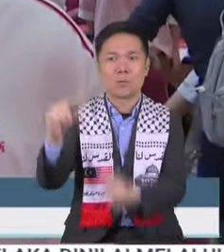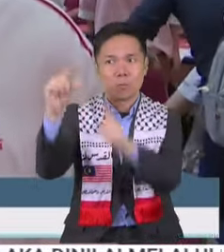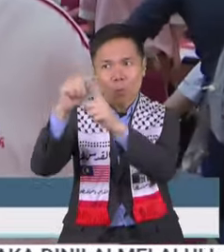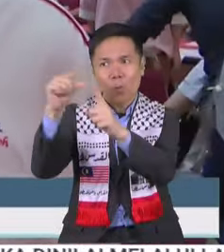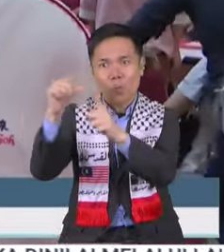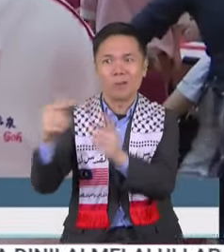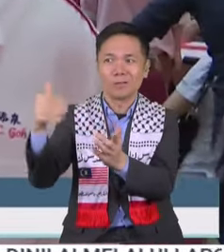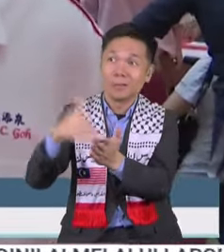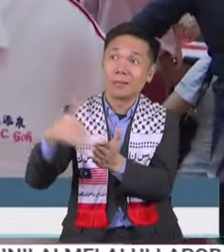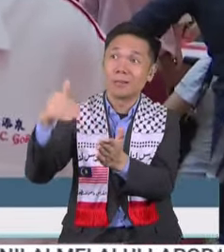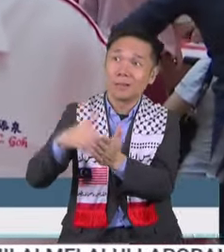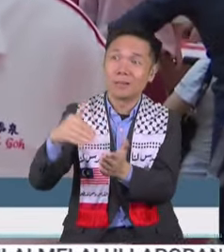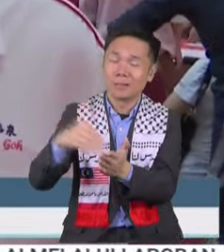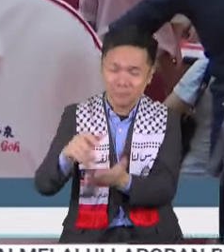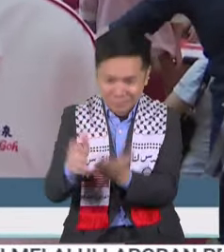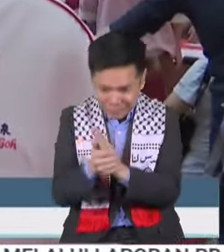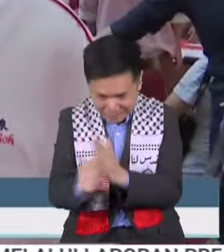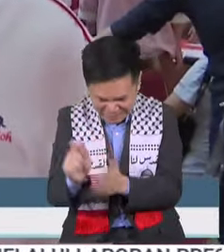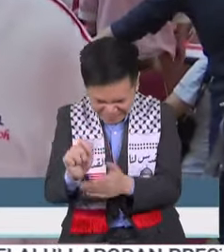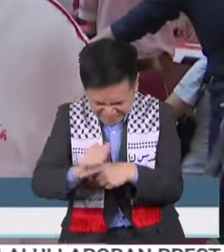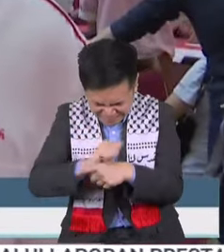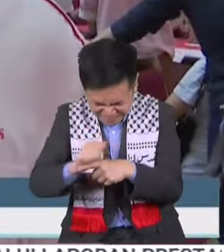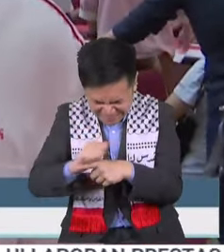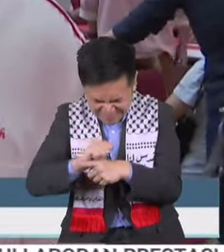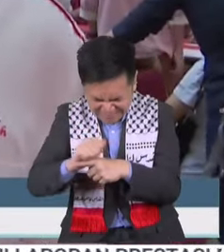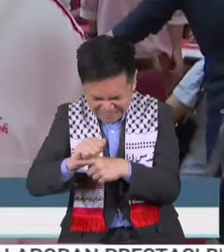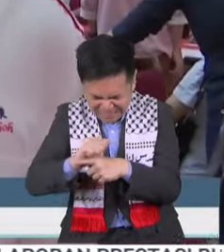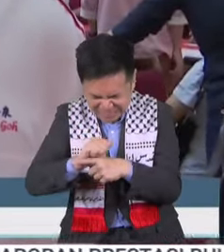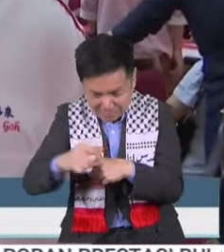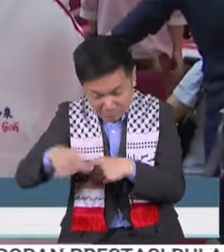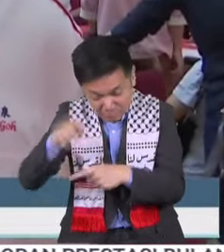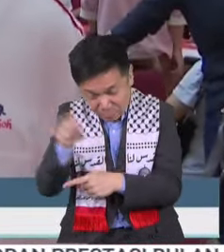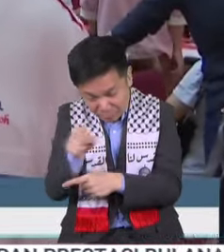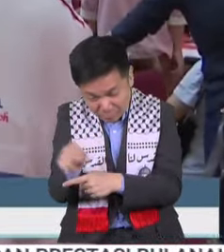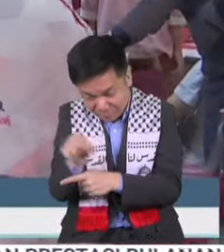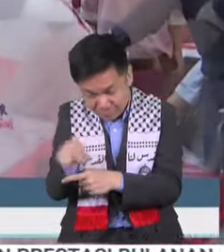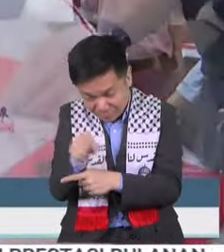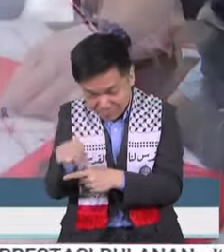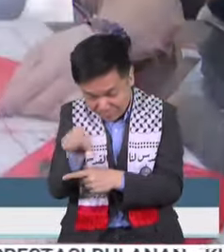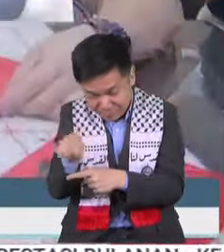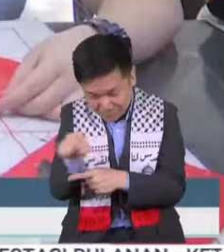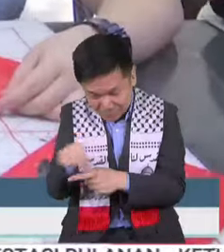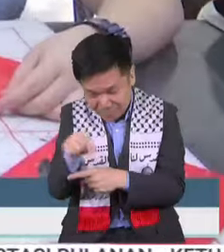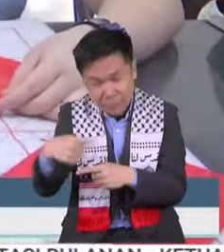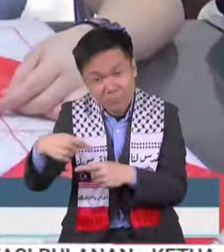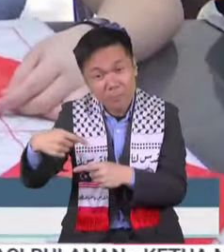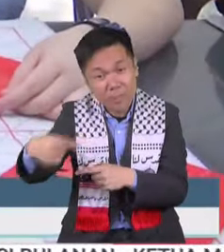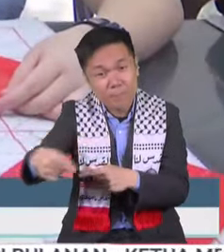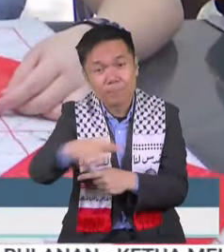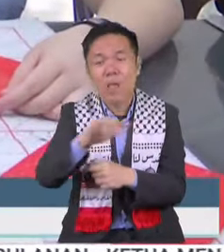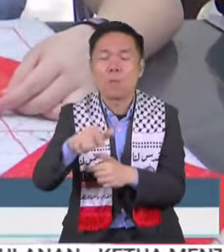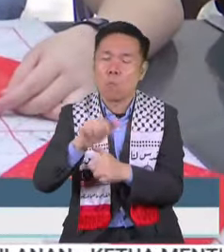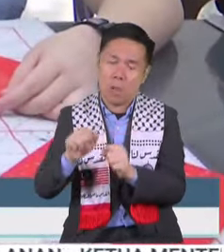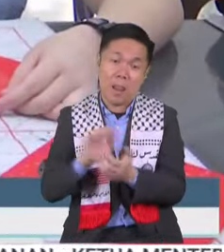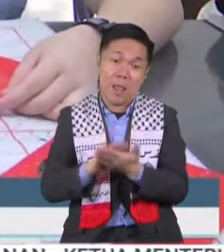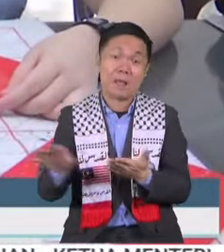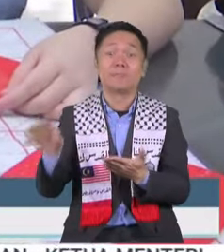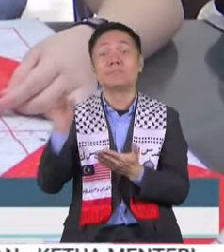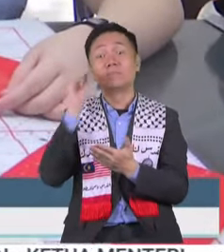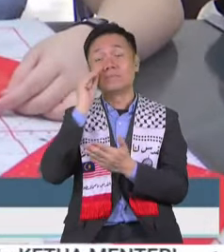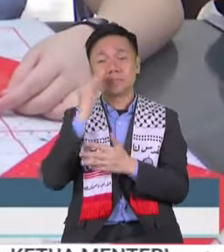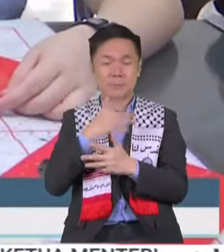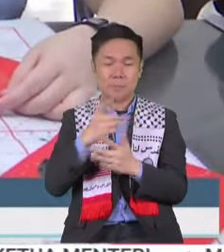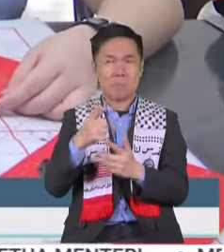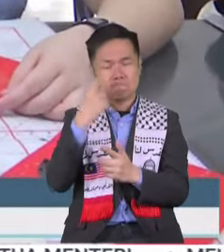sama, tapi dia kena belajar. Jadi dengan proses ini, akan dapat melatih mereka